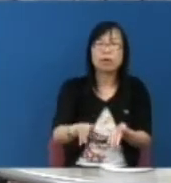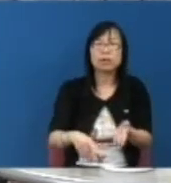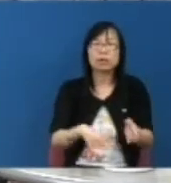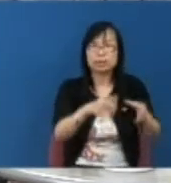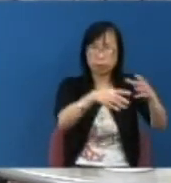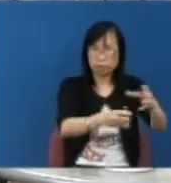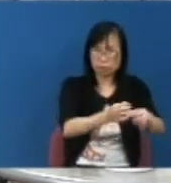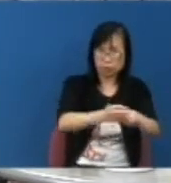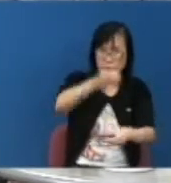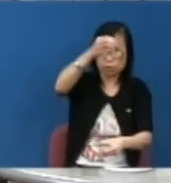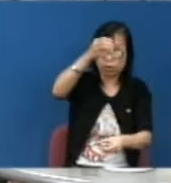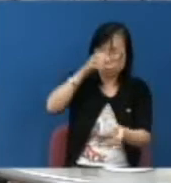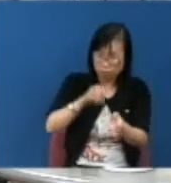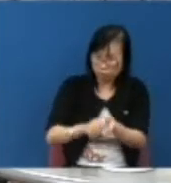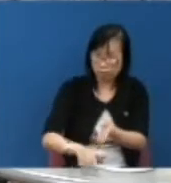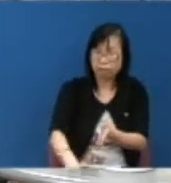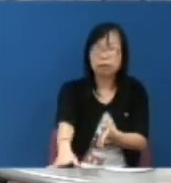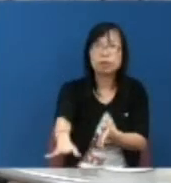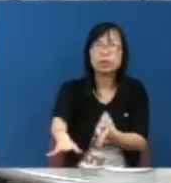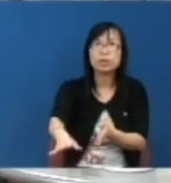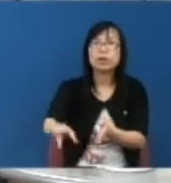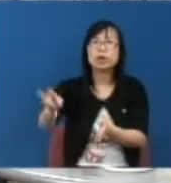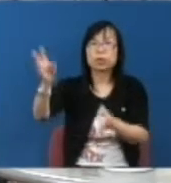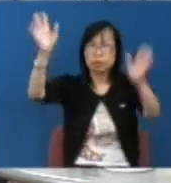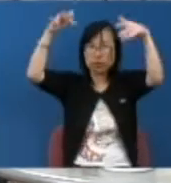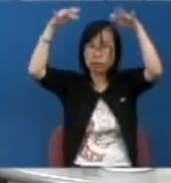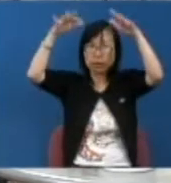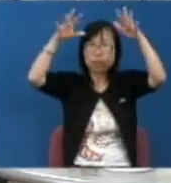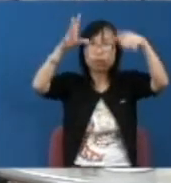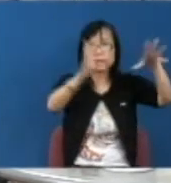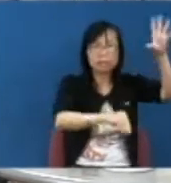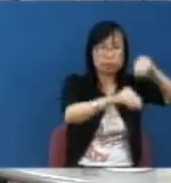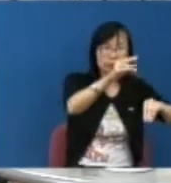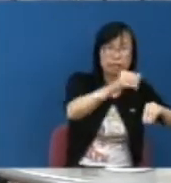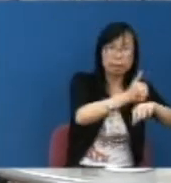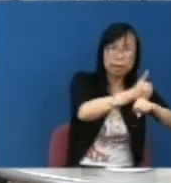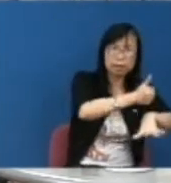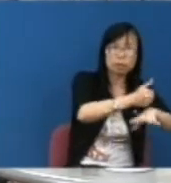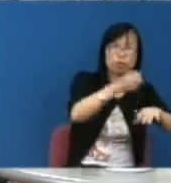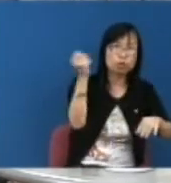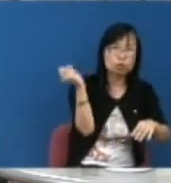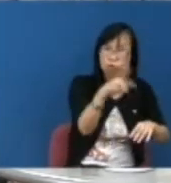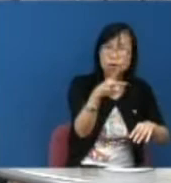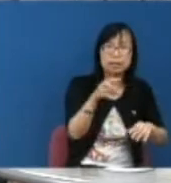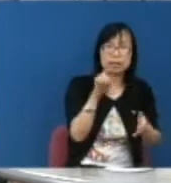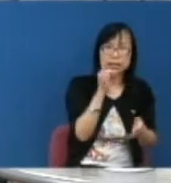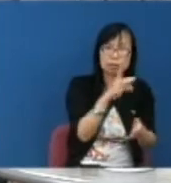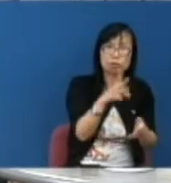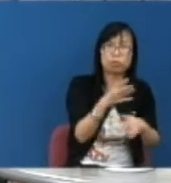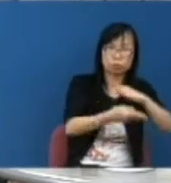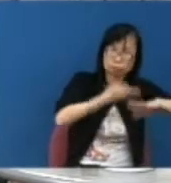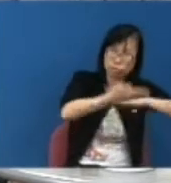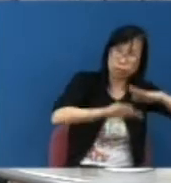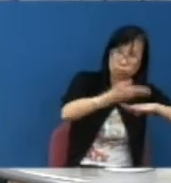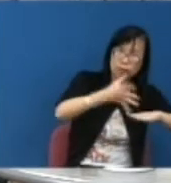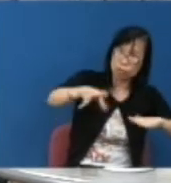啦，跟住又落翻去我哋嗰個雨水收集嘅系統，再消毒，再循環再用。咁